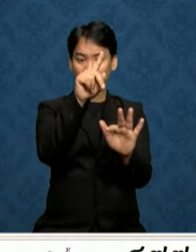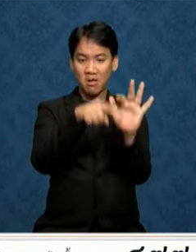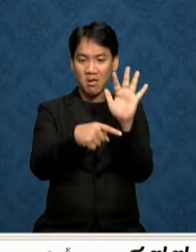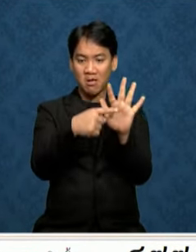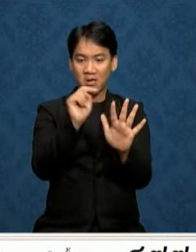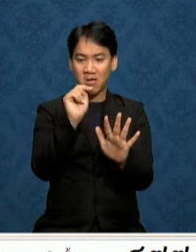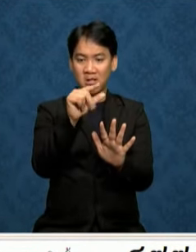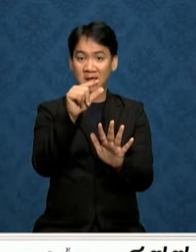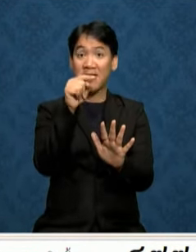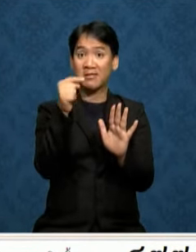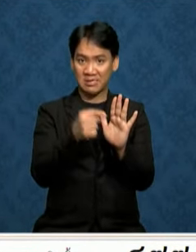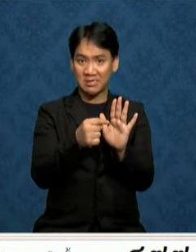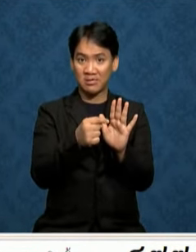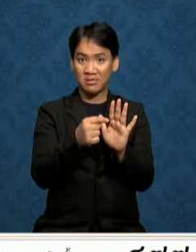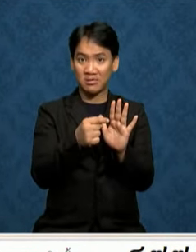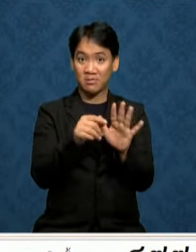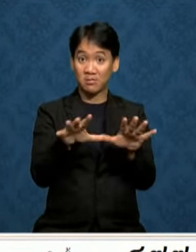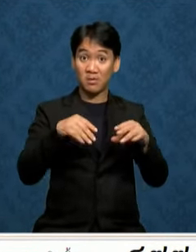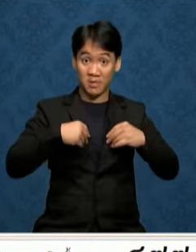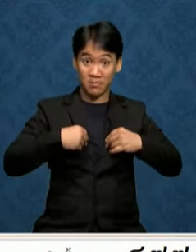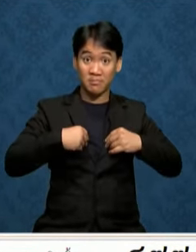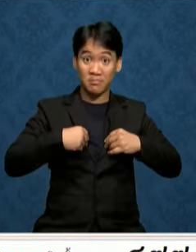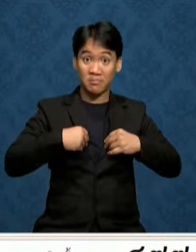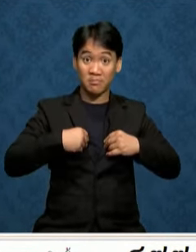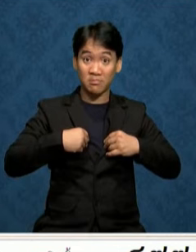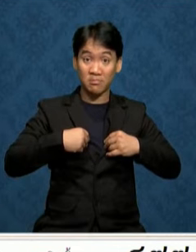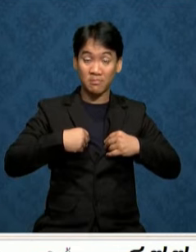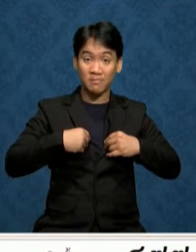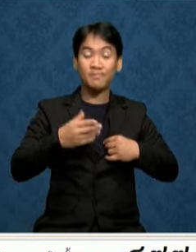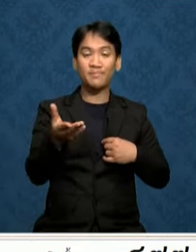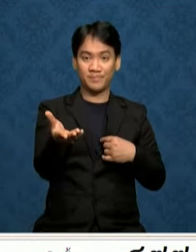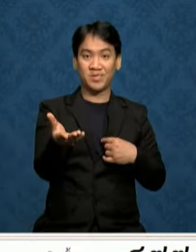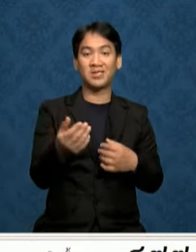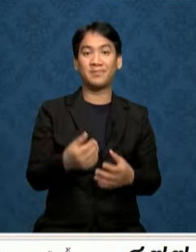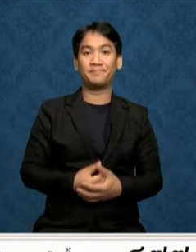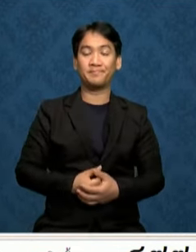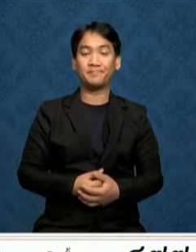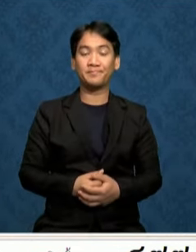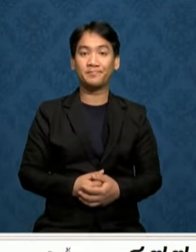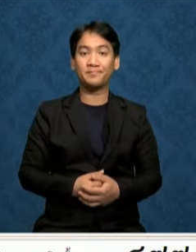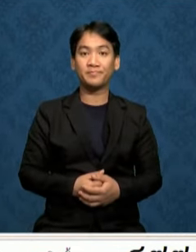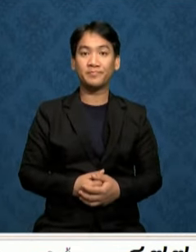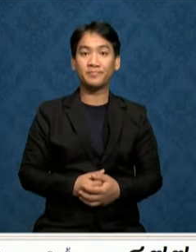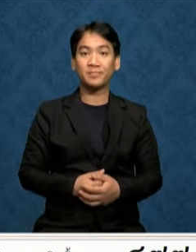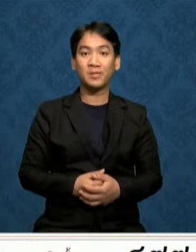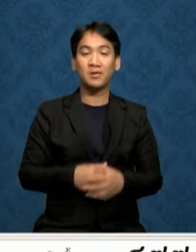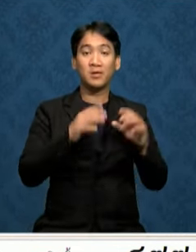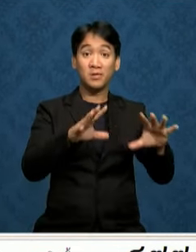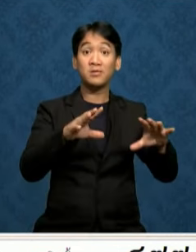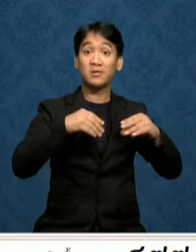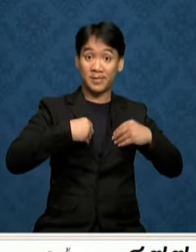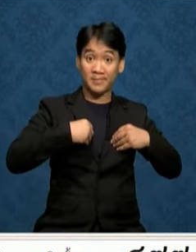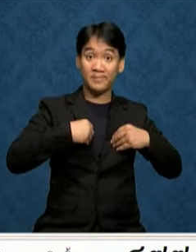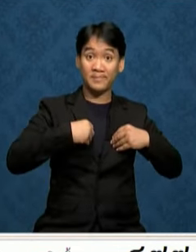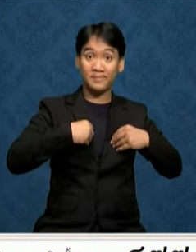รือไม่นะครับขอเชิญท่านสมาชิกใช้สิทธิ์ออกเสียงลงคะแนนนะครับผู้ใดเห็นว่าควรรับหลักการนะครับ